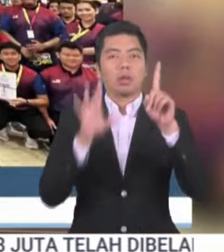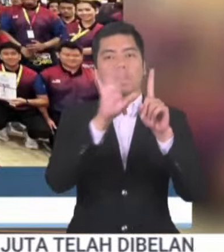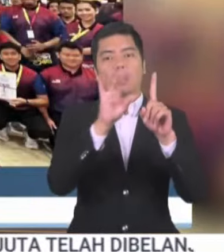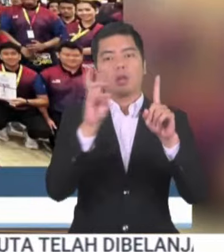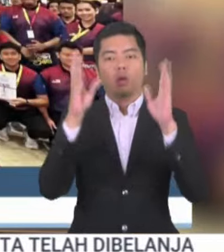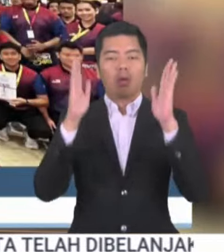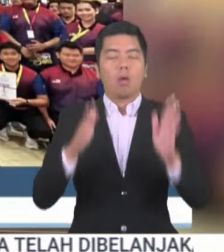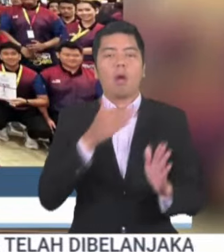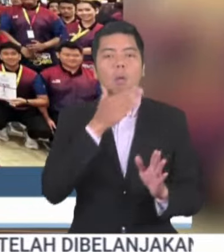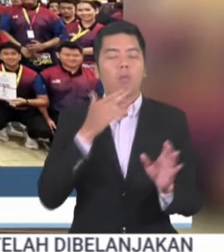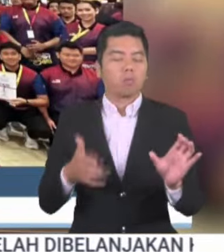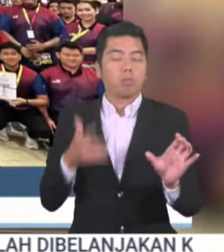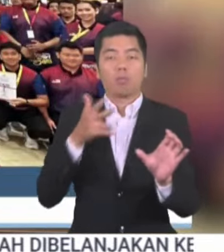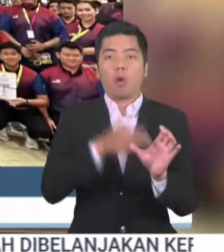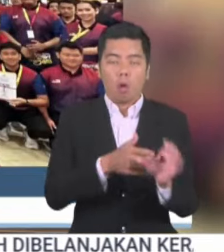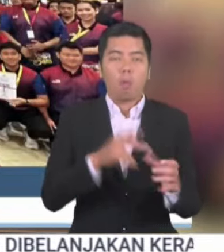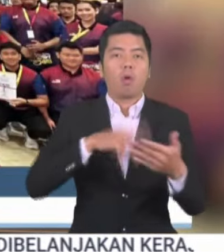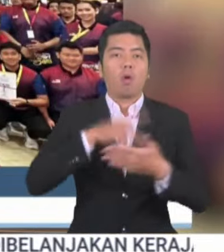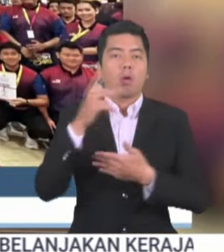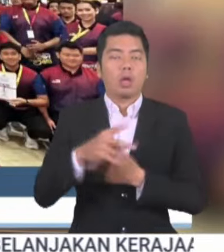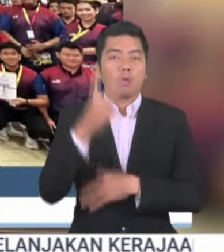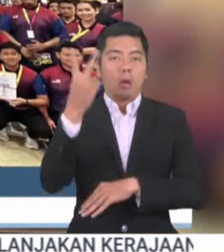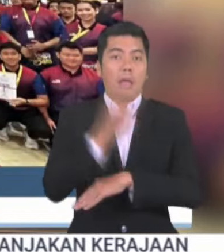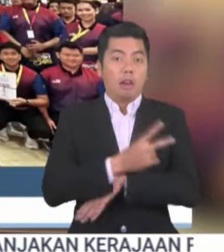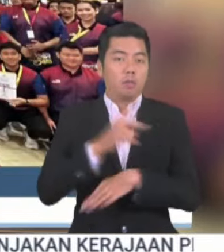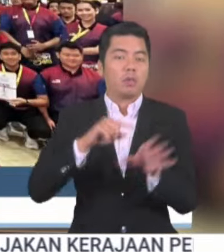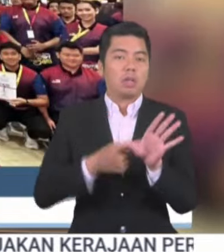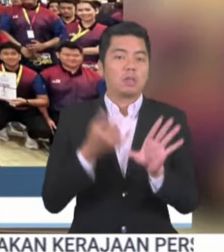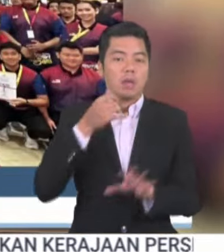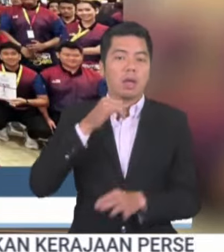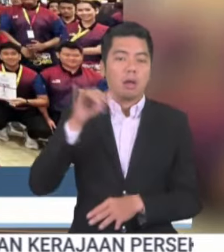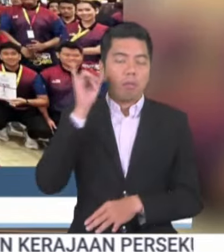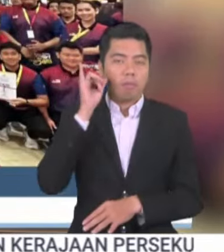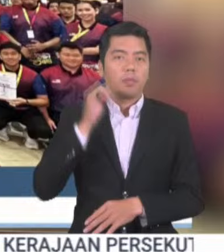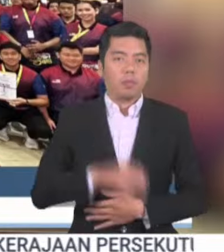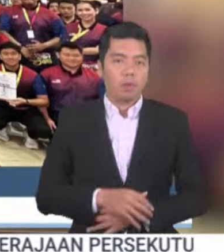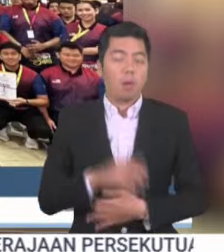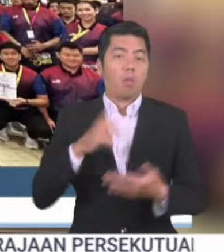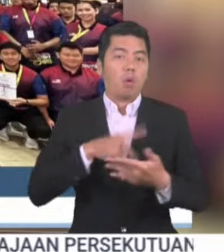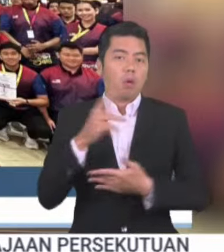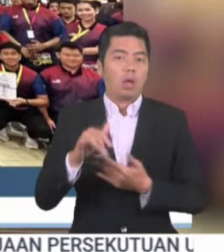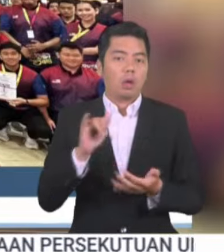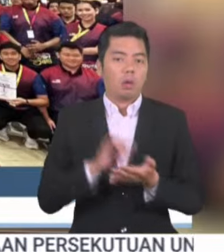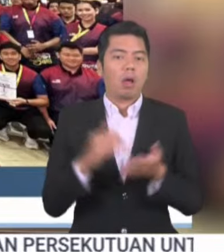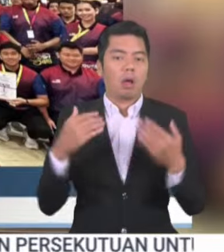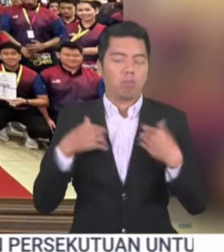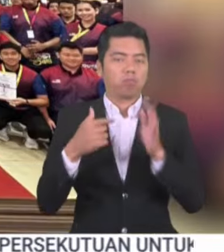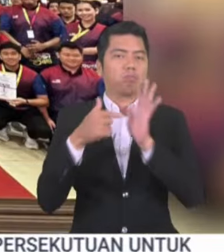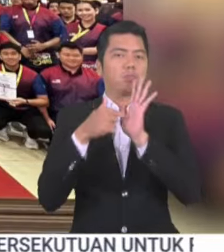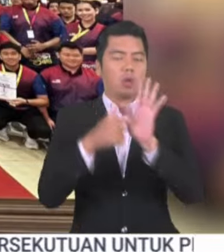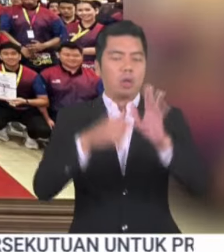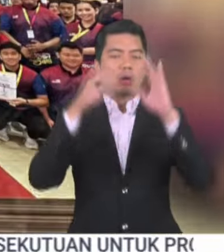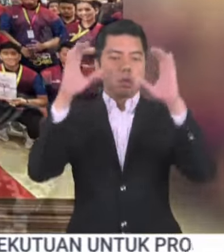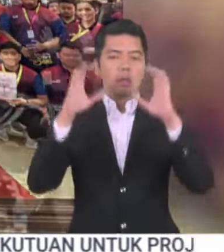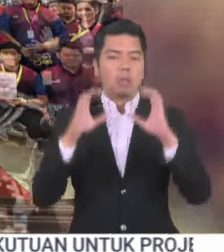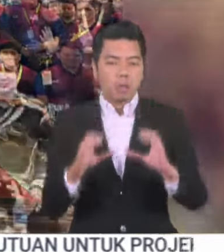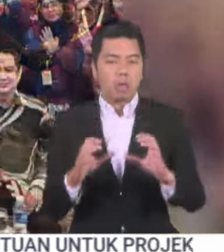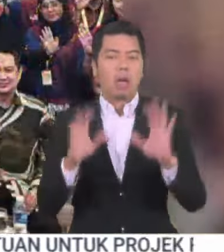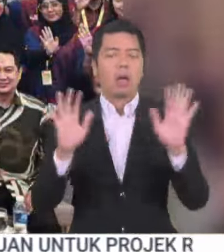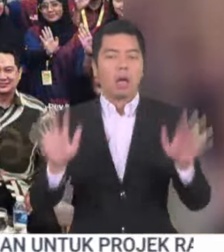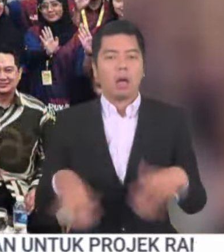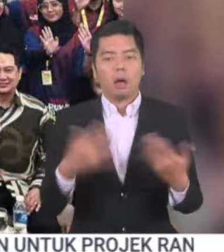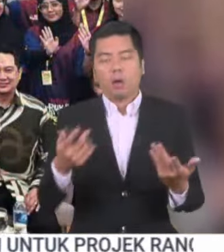186 belia menyertai program dua hari bermula semalam itu. Pada program itu, belia turut didedahkan kepada kaedah praktikal